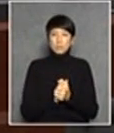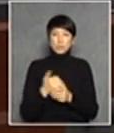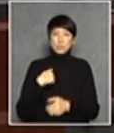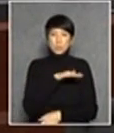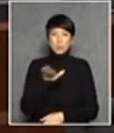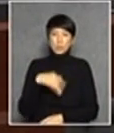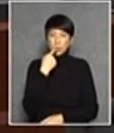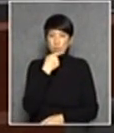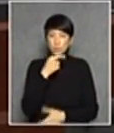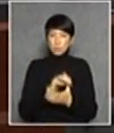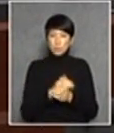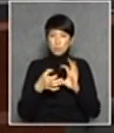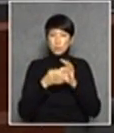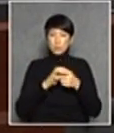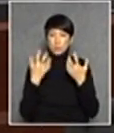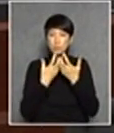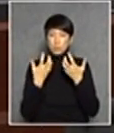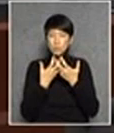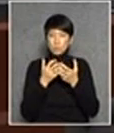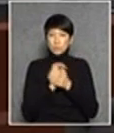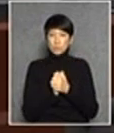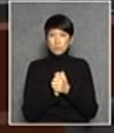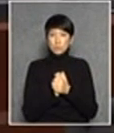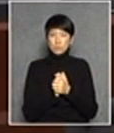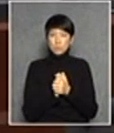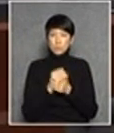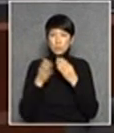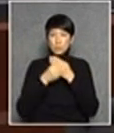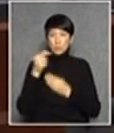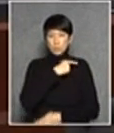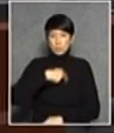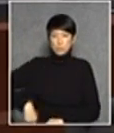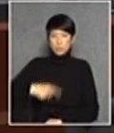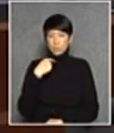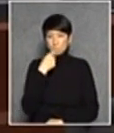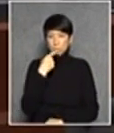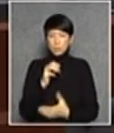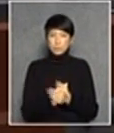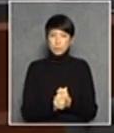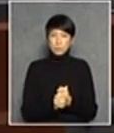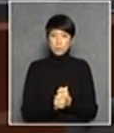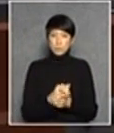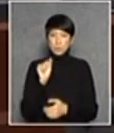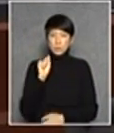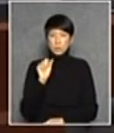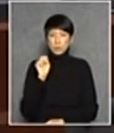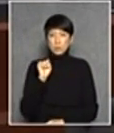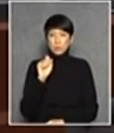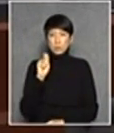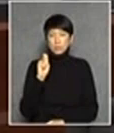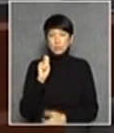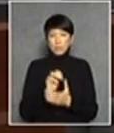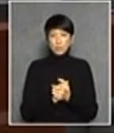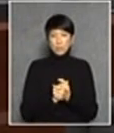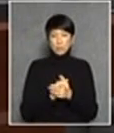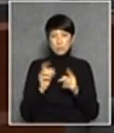在說這個奧數的主辦，葉建源他就在說就是 TSA， 即根本是在說兩